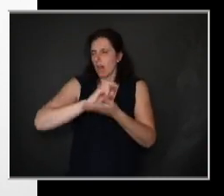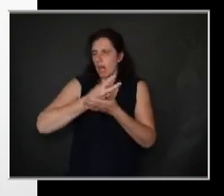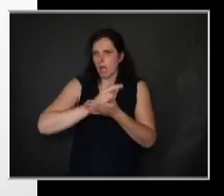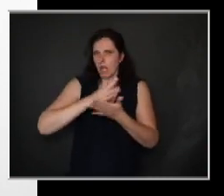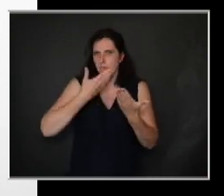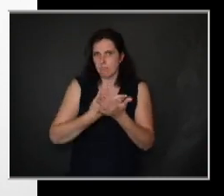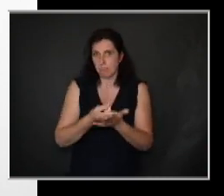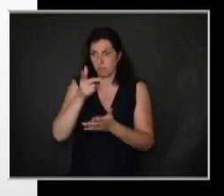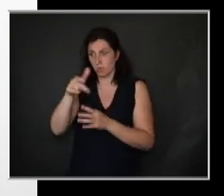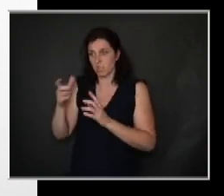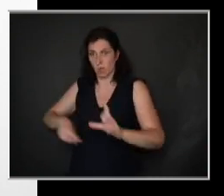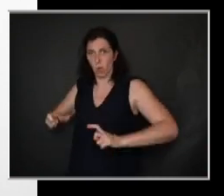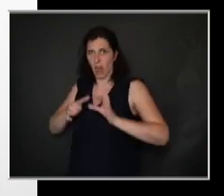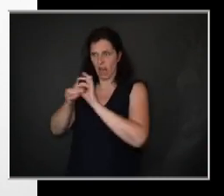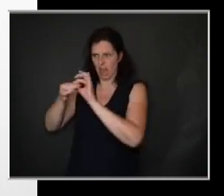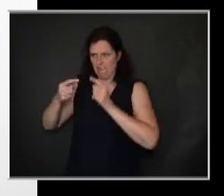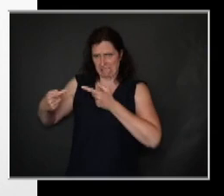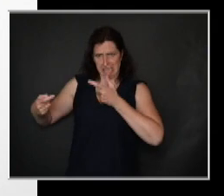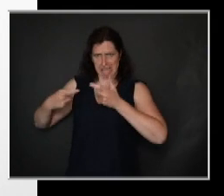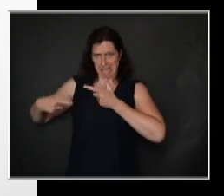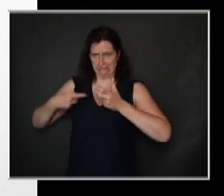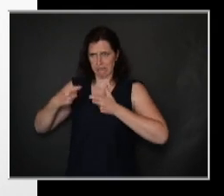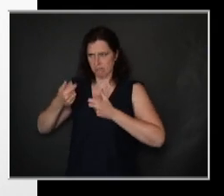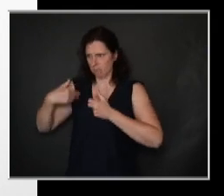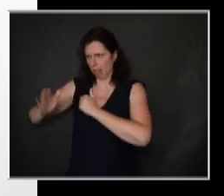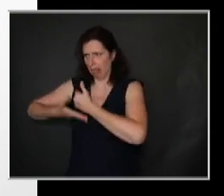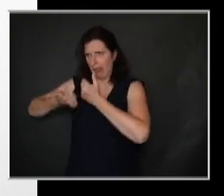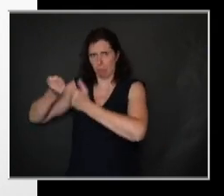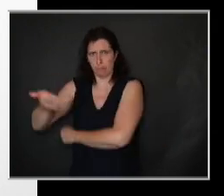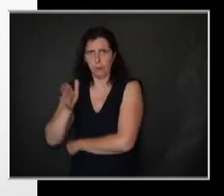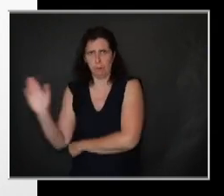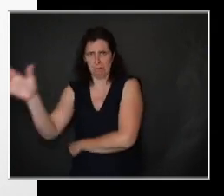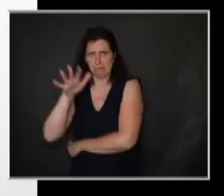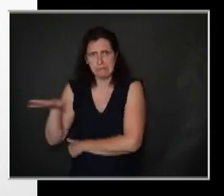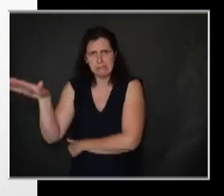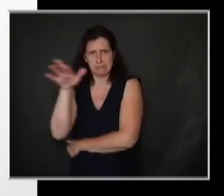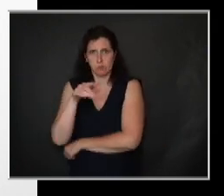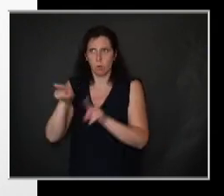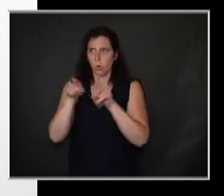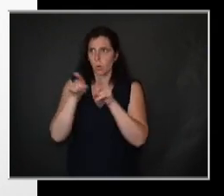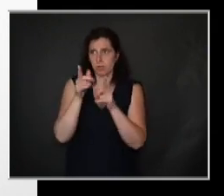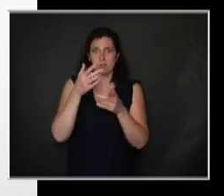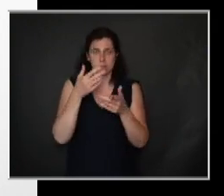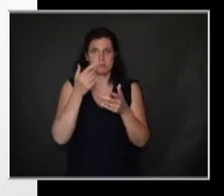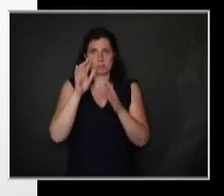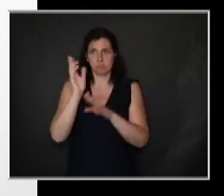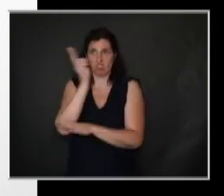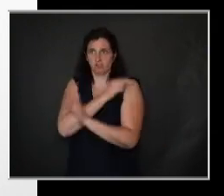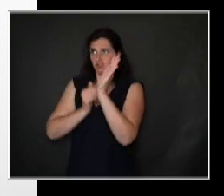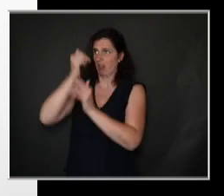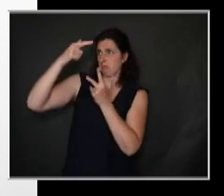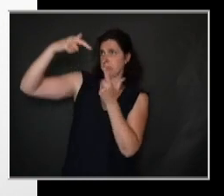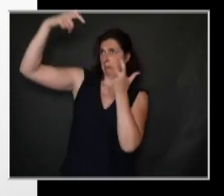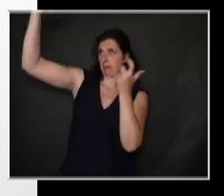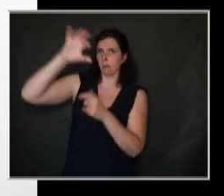la mauvaise entente avec les collègues, le peu d'entraide qu'ils vous procurent. C'est également les conflits qu'on peut avoir avec la hiérarchie. C'est